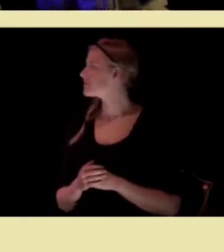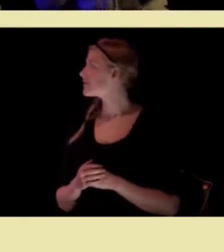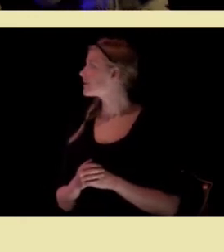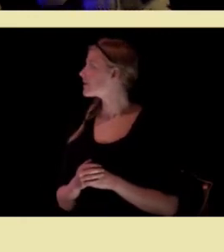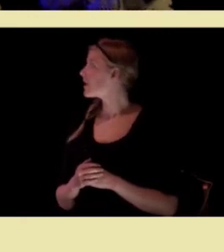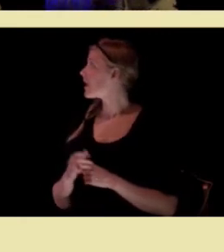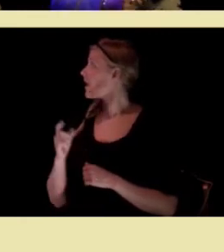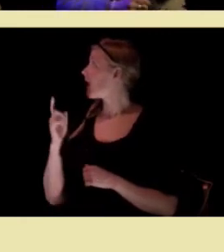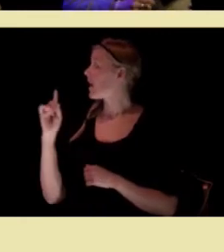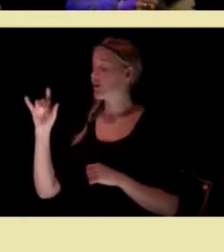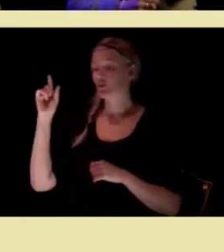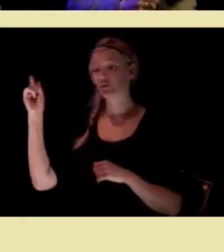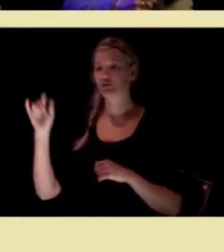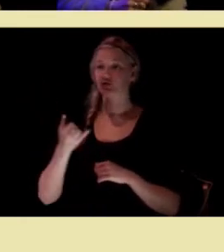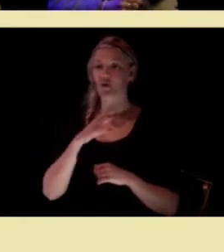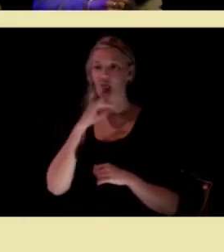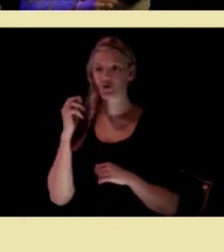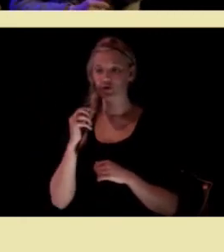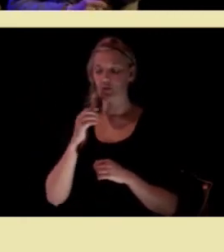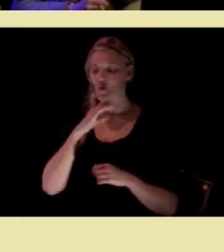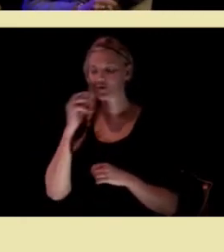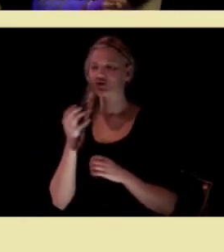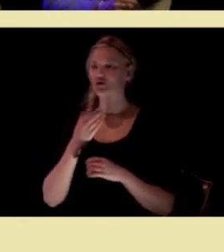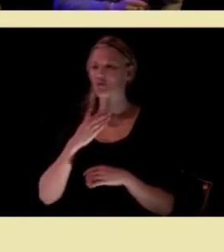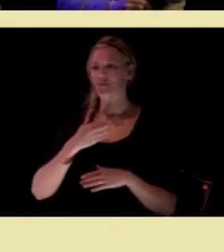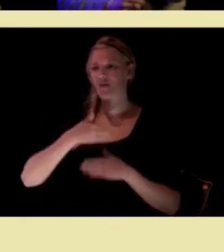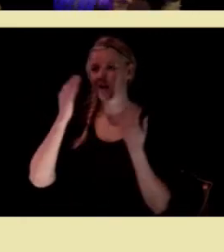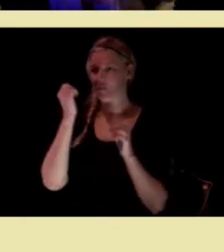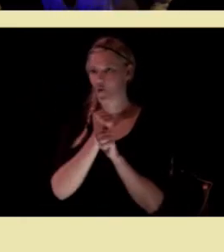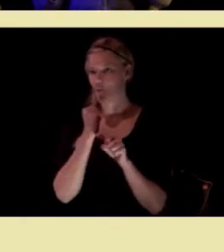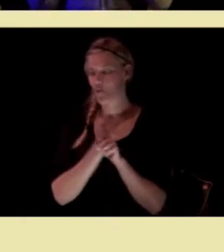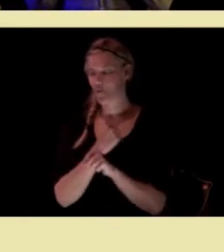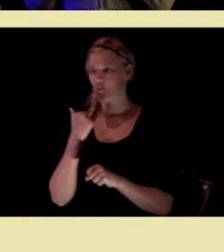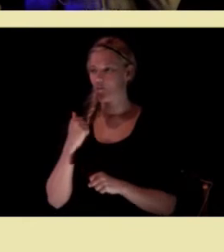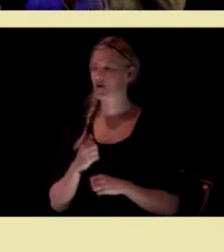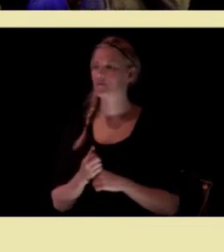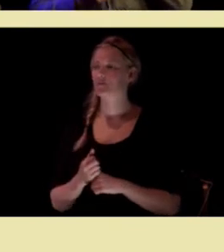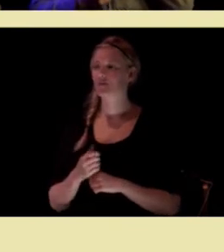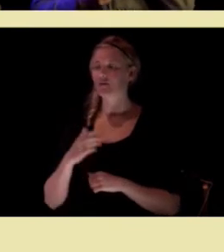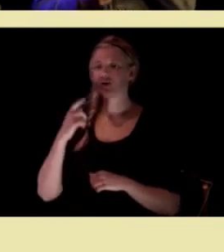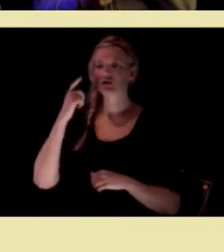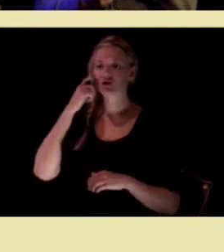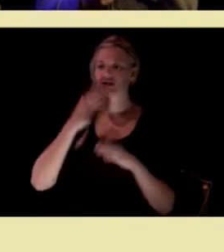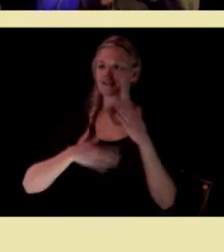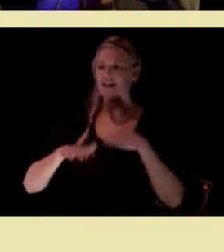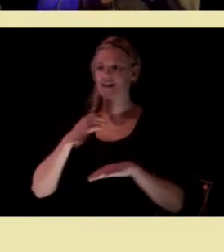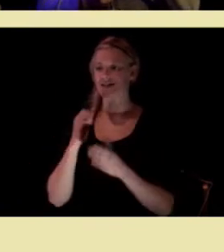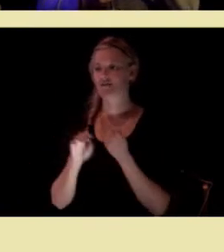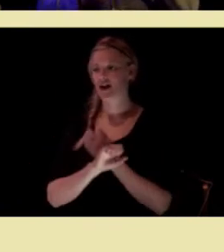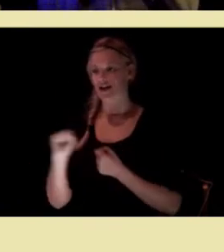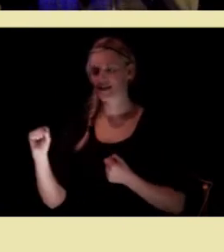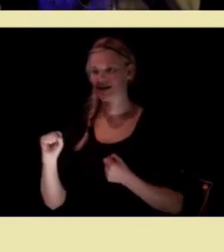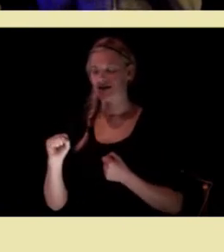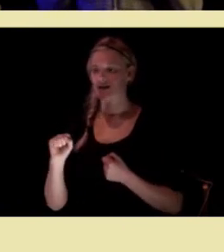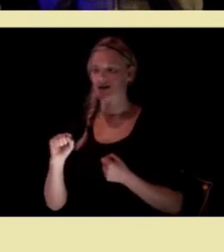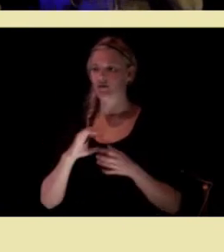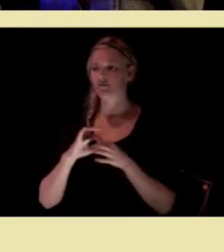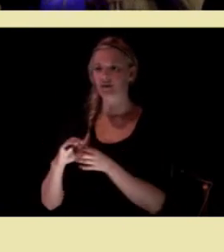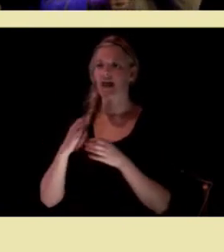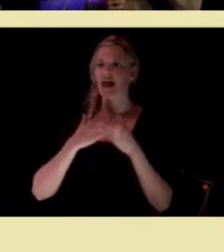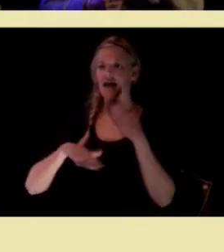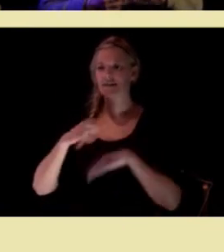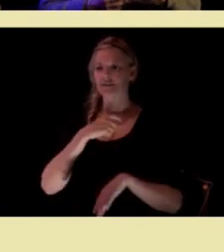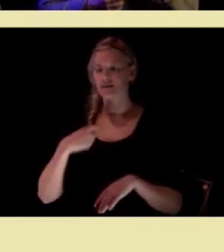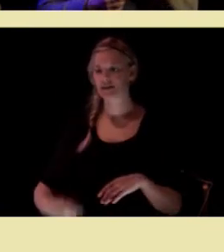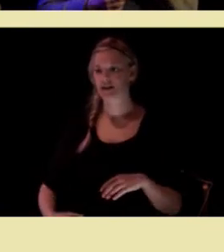Og hun synes det var gøy. Hun hadde en gøy dag på jobb, det vi helt sikre på. Mm. Og det her handler om psykisk helsevern, og det handler om, det var helseministeren